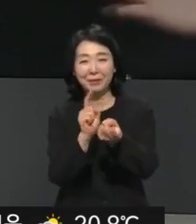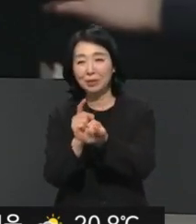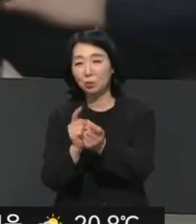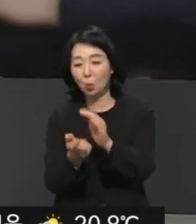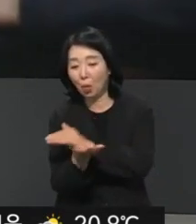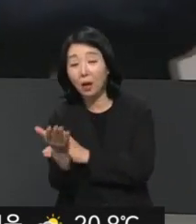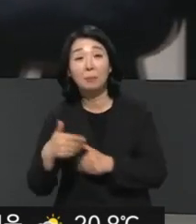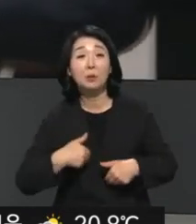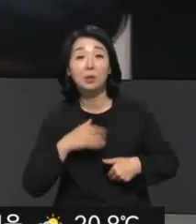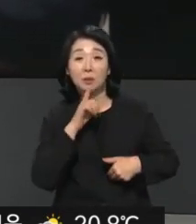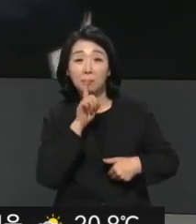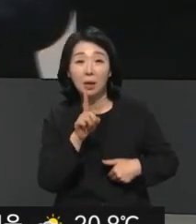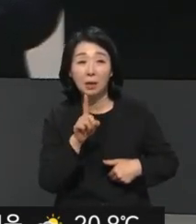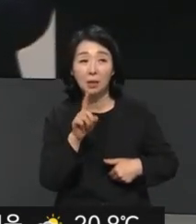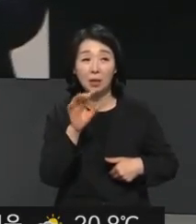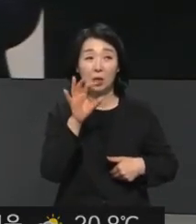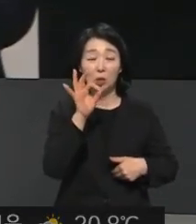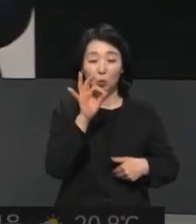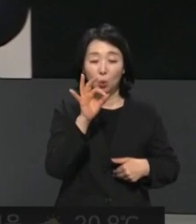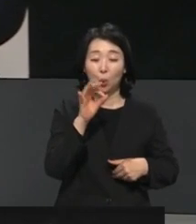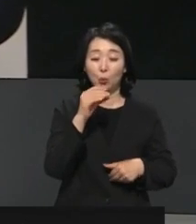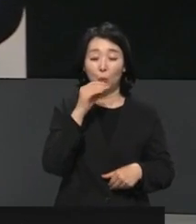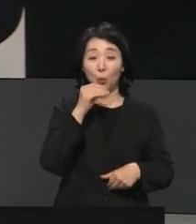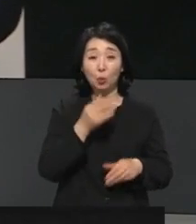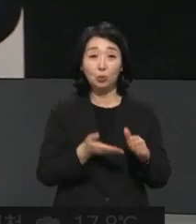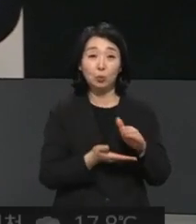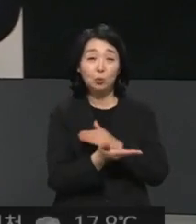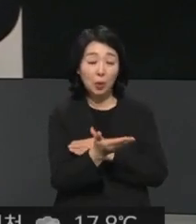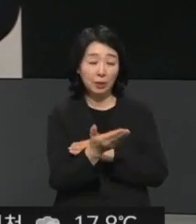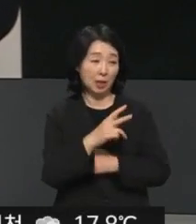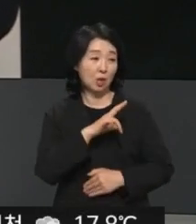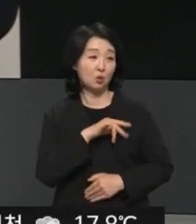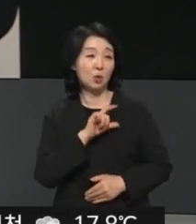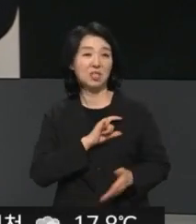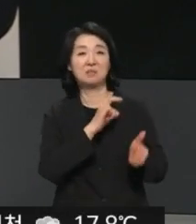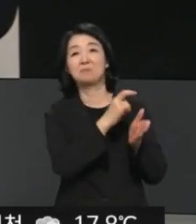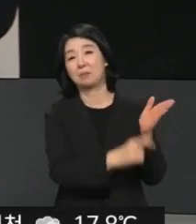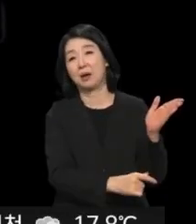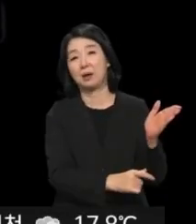처리한다고 하는데요. 봉투를 더 줘야 할 의원들의 실명도 거론합니다.